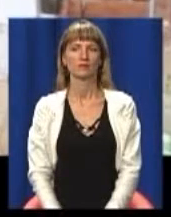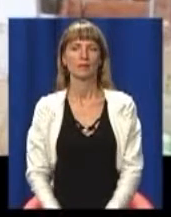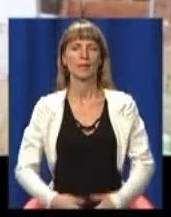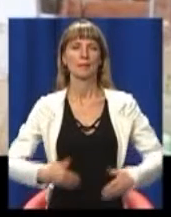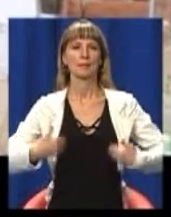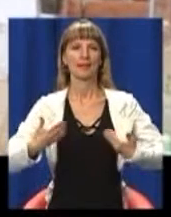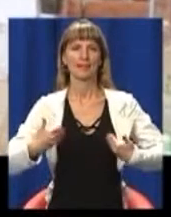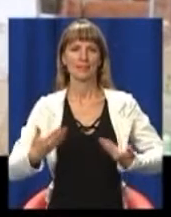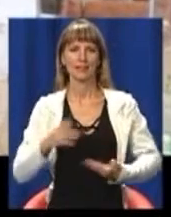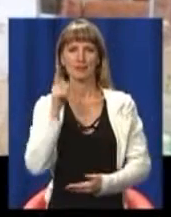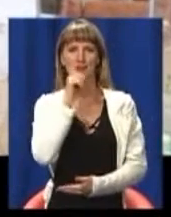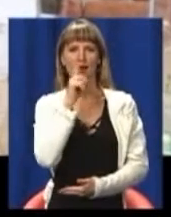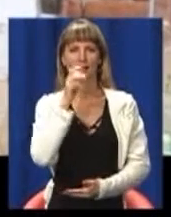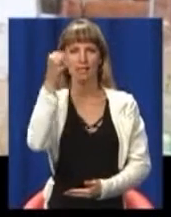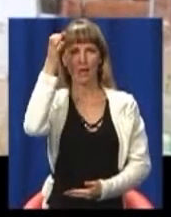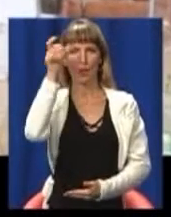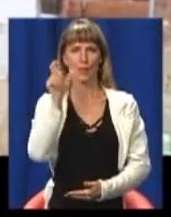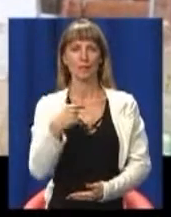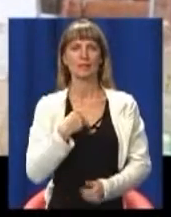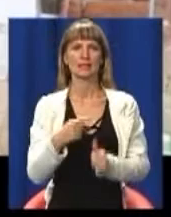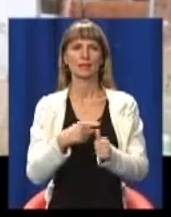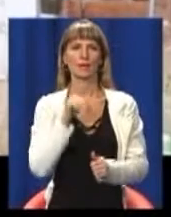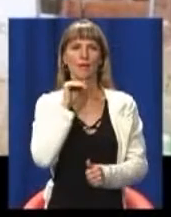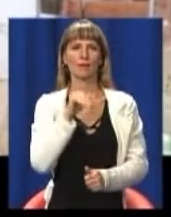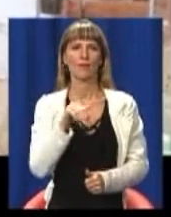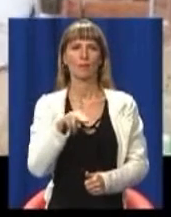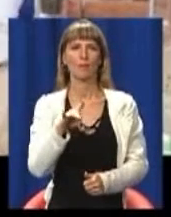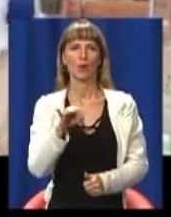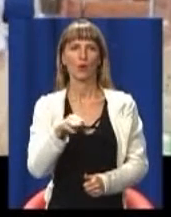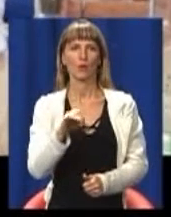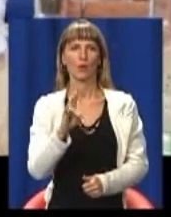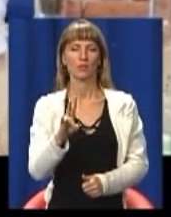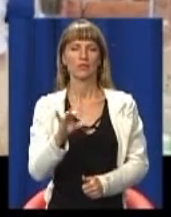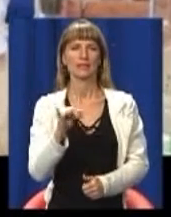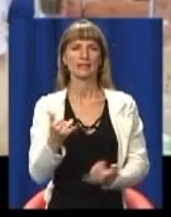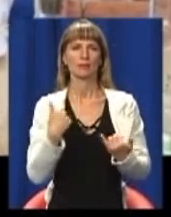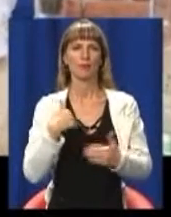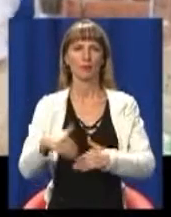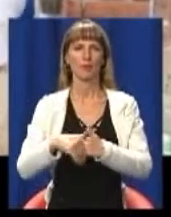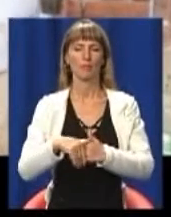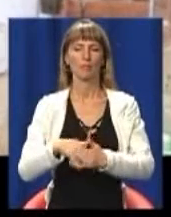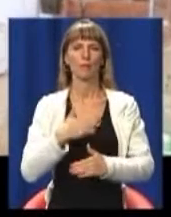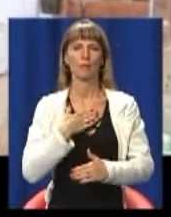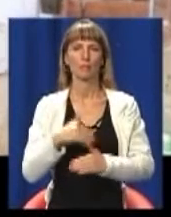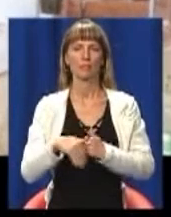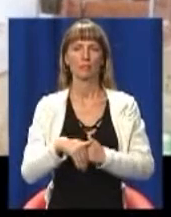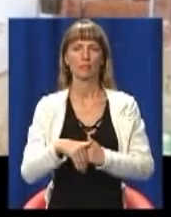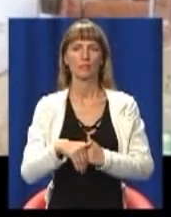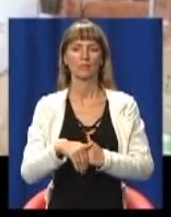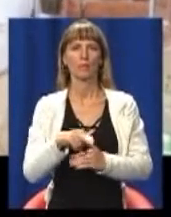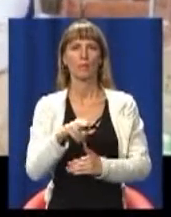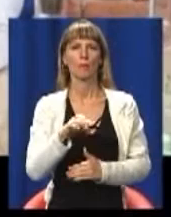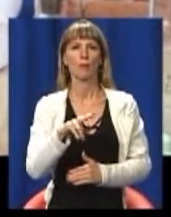Привіт, привіт, привіт, маленькі науковці. Мене звати професор Протон, і сьогодні мені допомагає моя асистентка